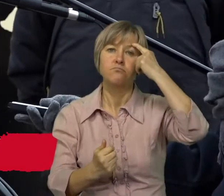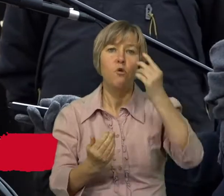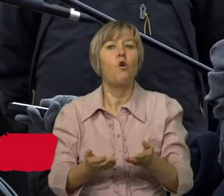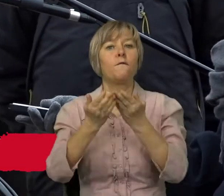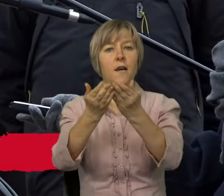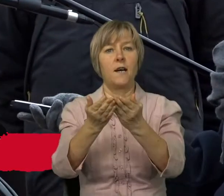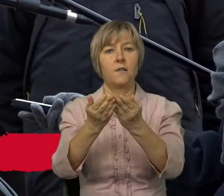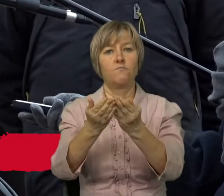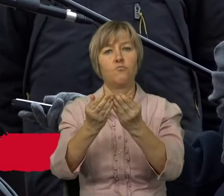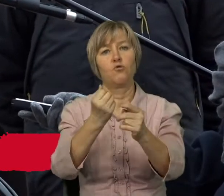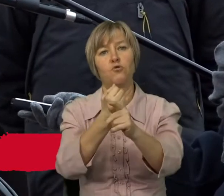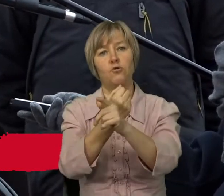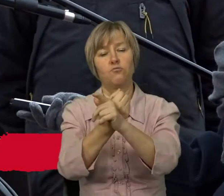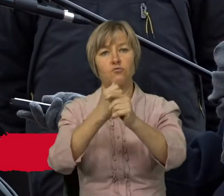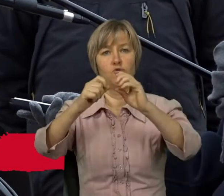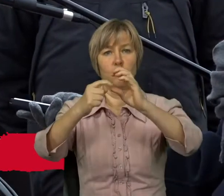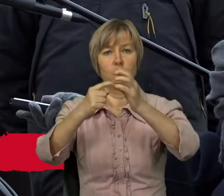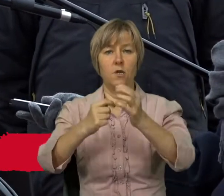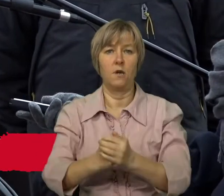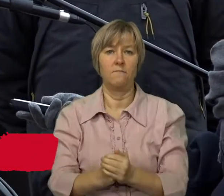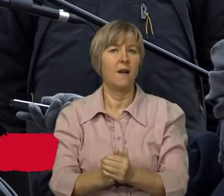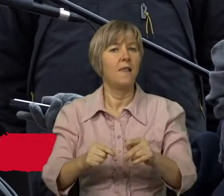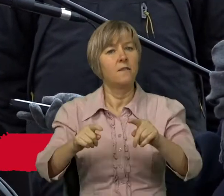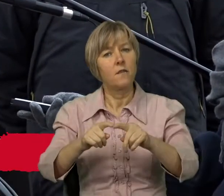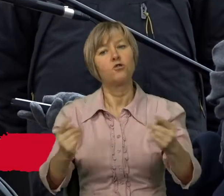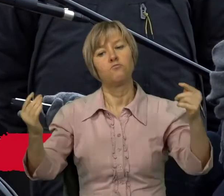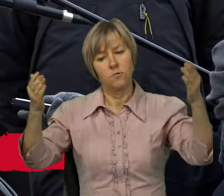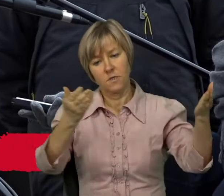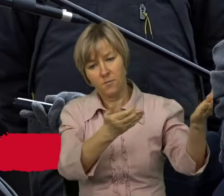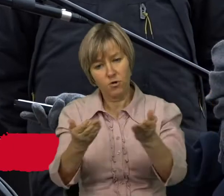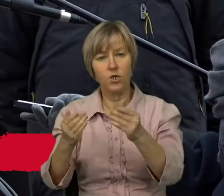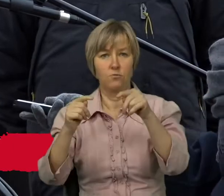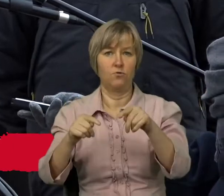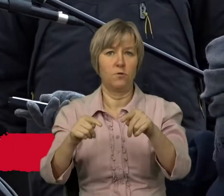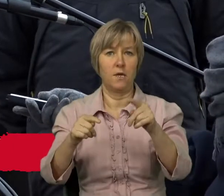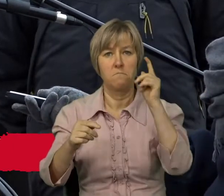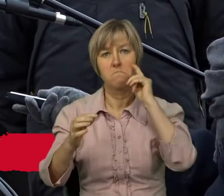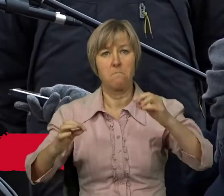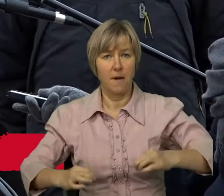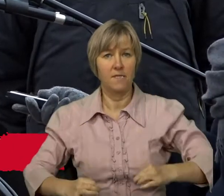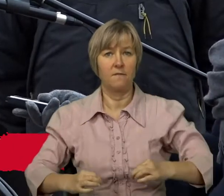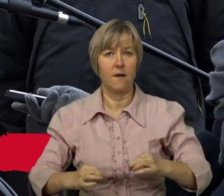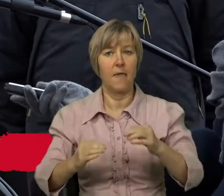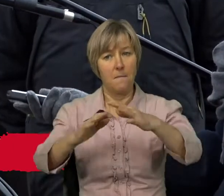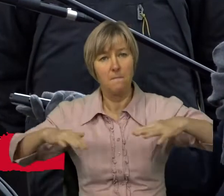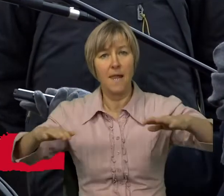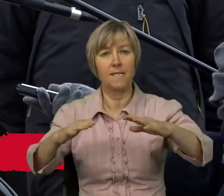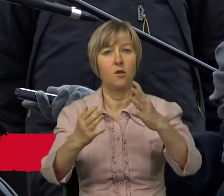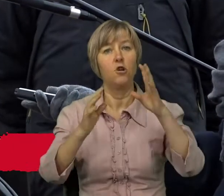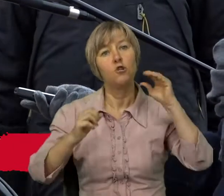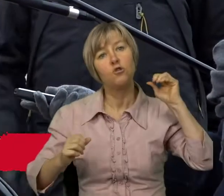grudnia 70, ale także nie bez powodu zaprosiliśmy państwa właśnie tutaj na Plac Solidarności u